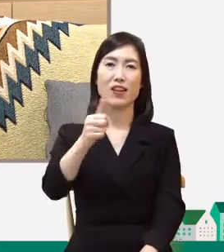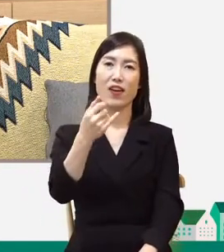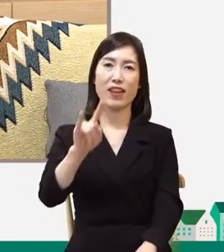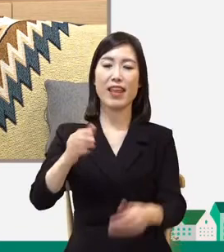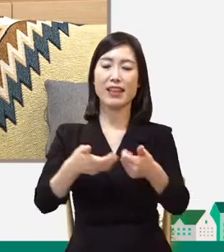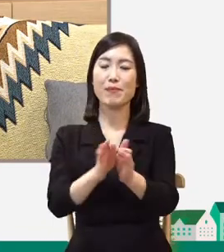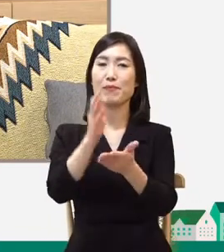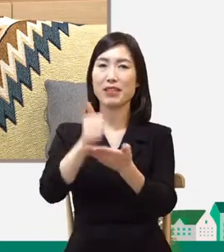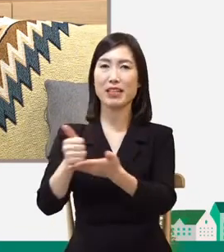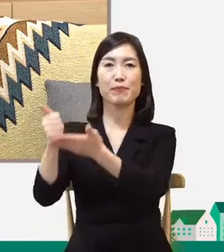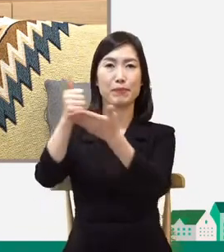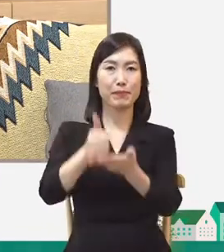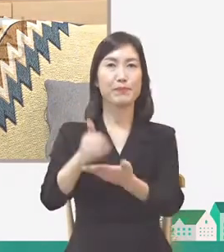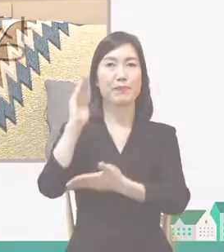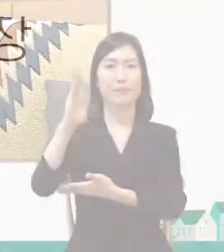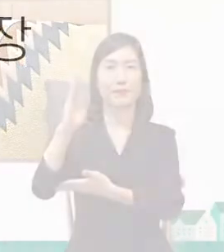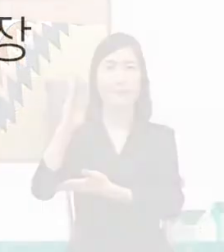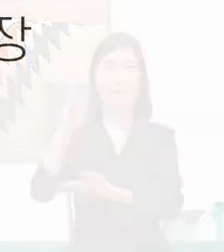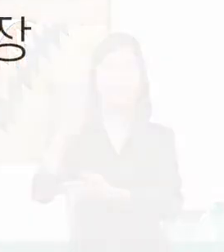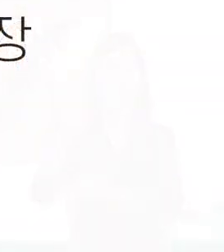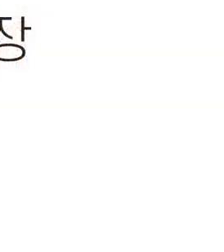들어보도록 하겠습니다.